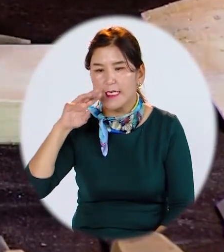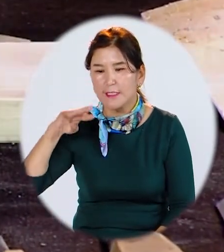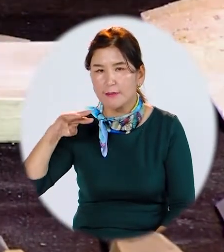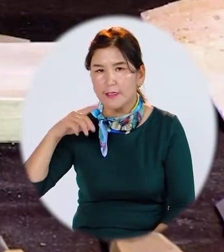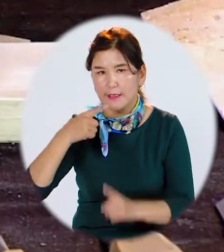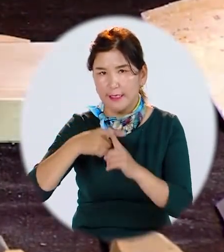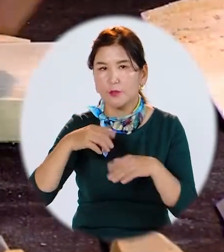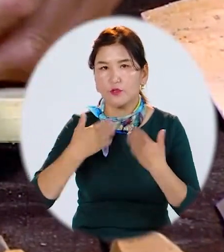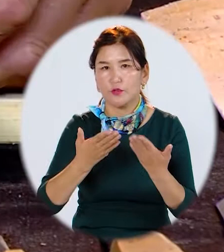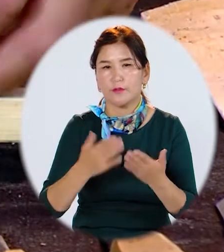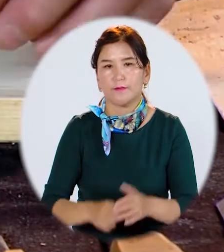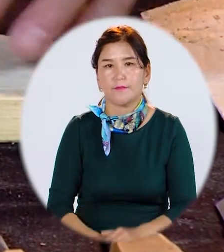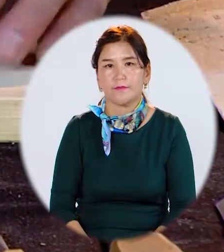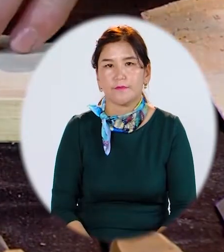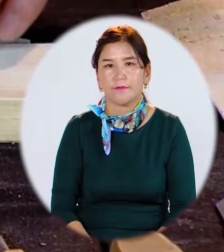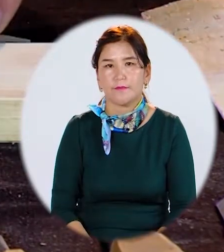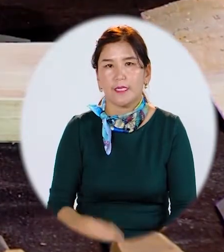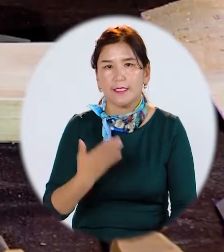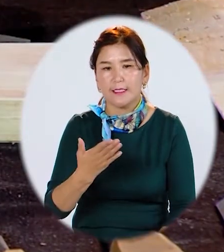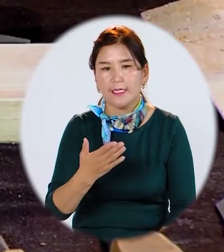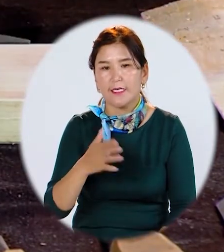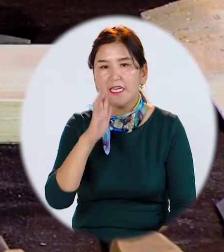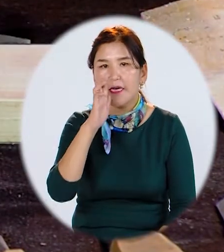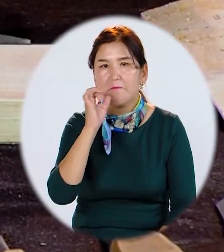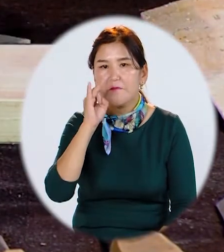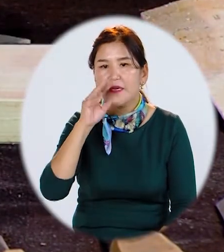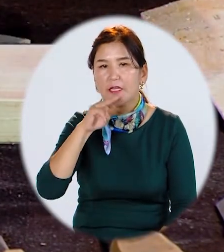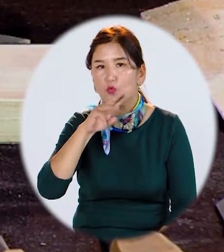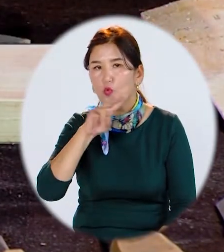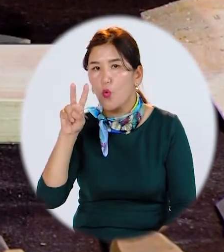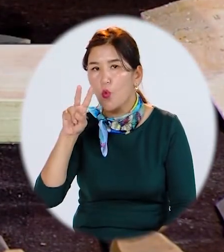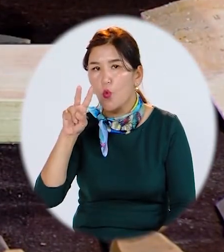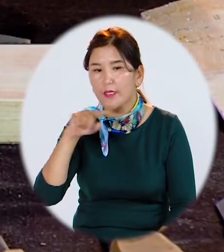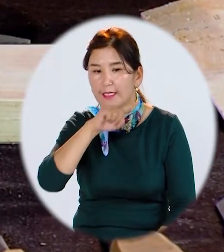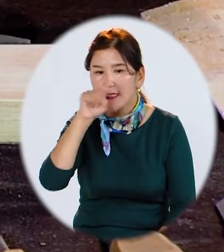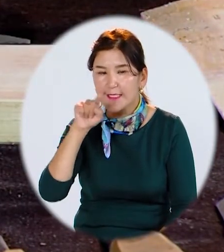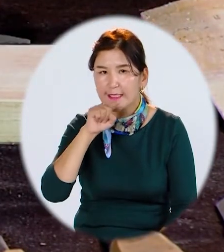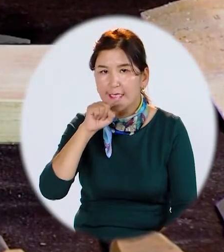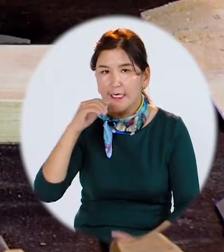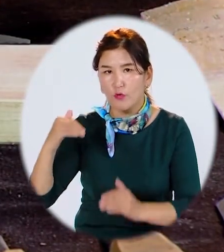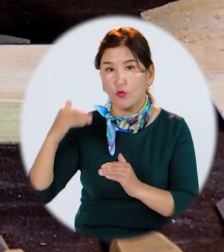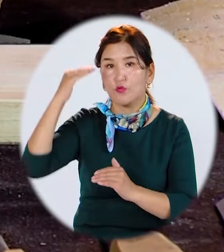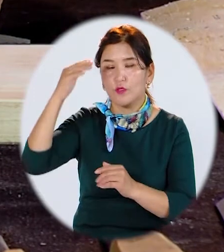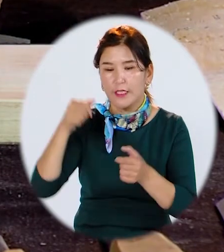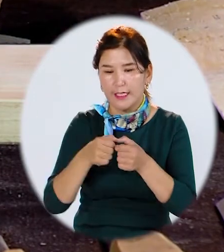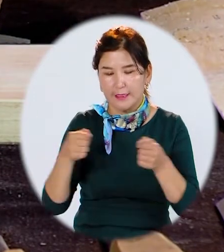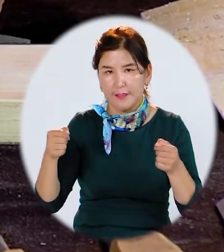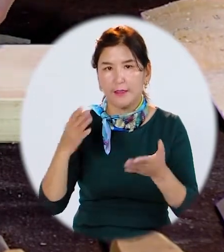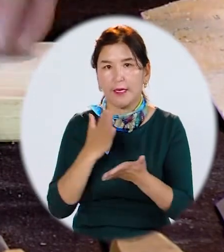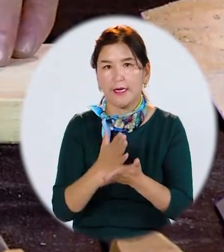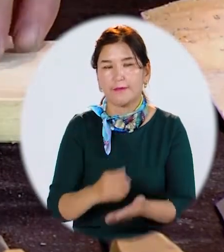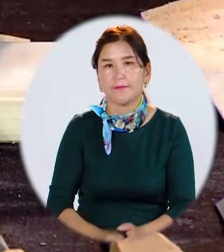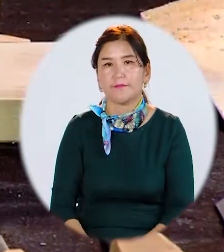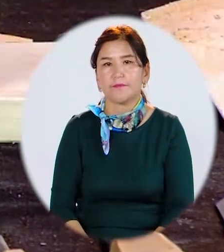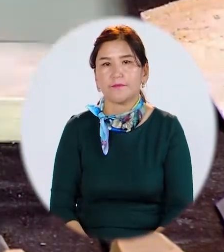дээр тавилаа. Энэ бол битүү хэсгийн өндрийн хэмжээ. 1 см дутуу үлдээгээд 5.5